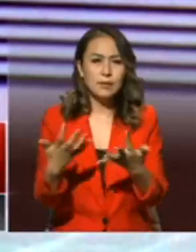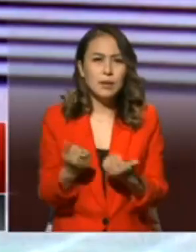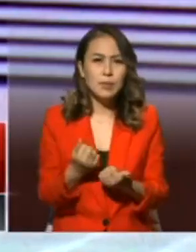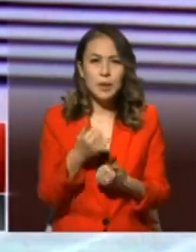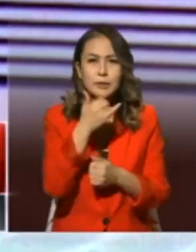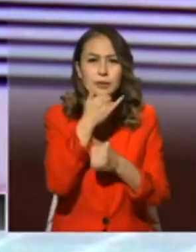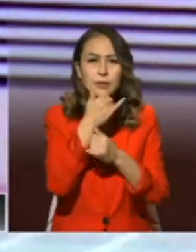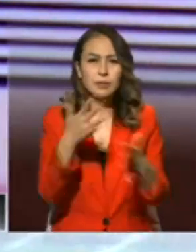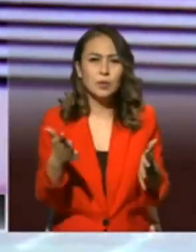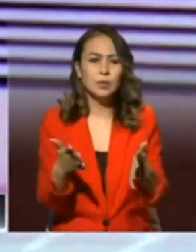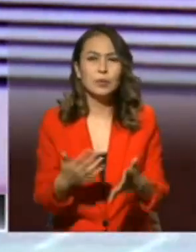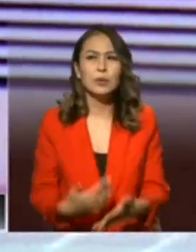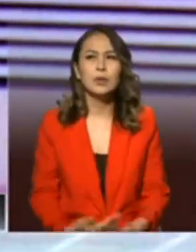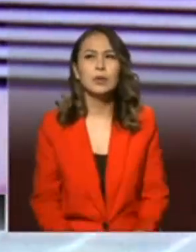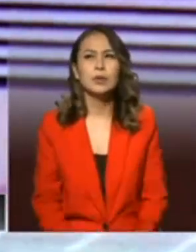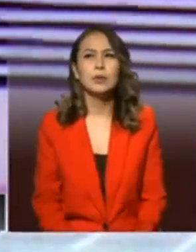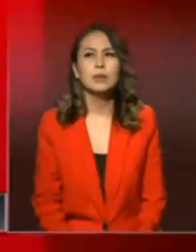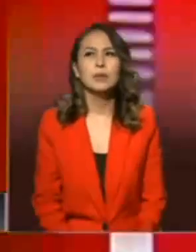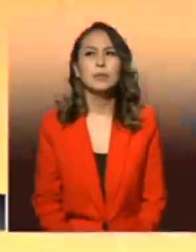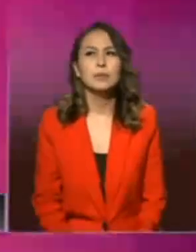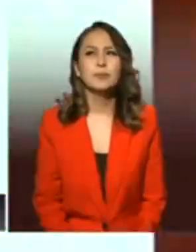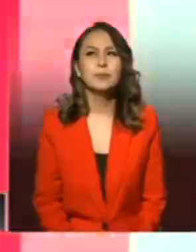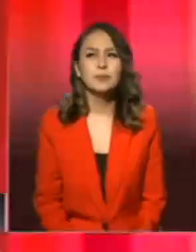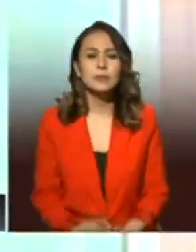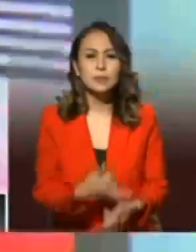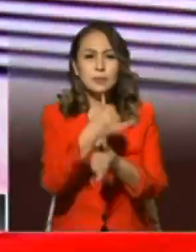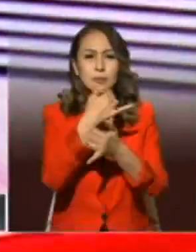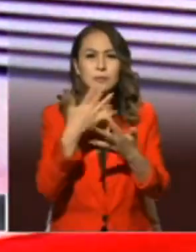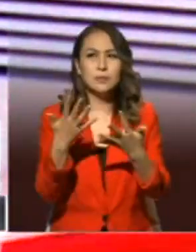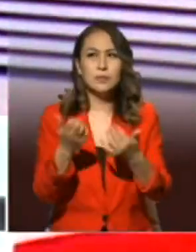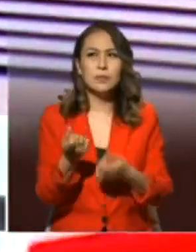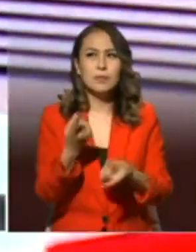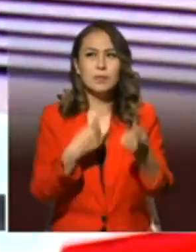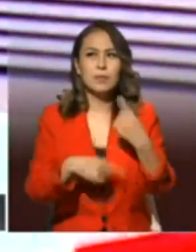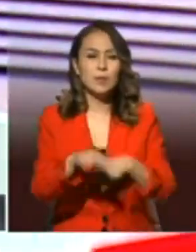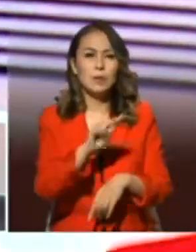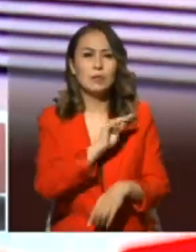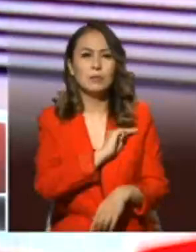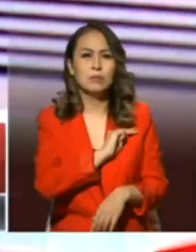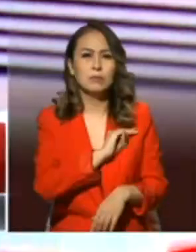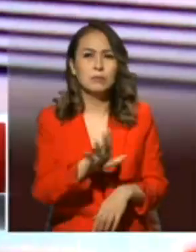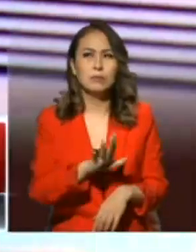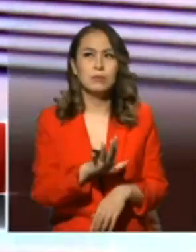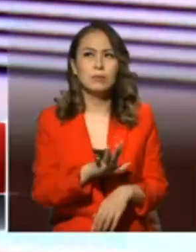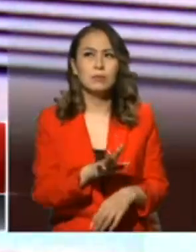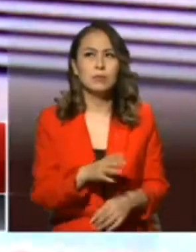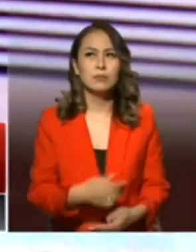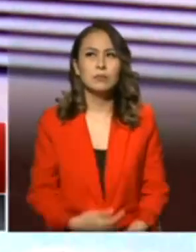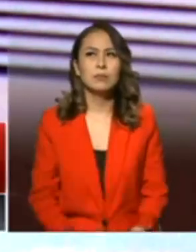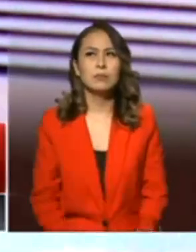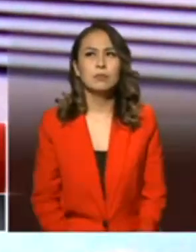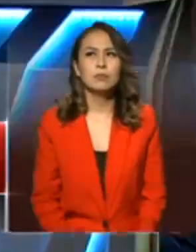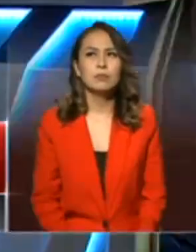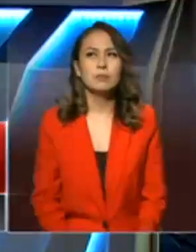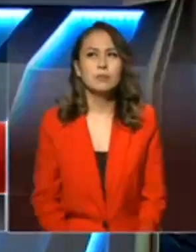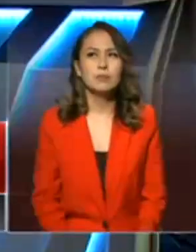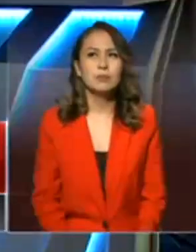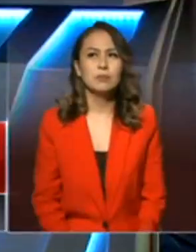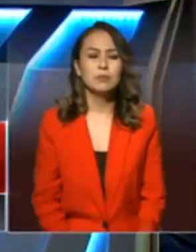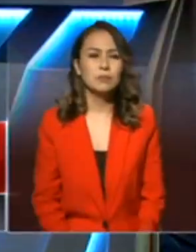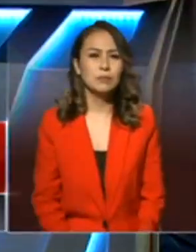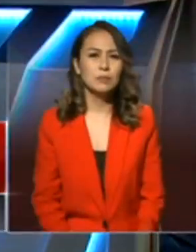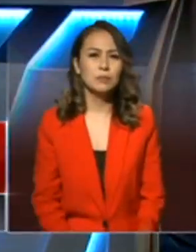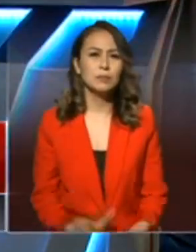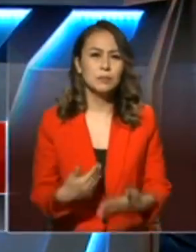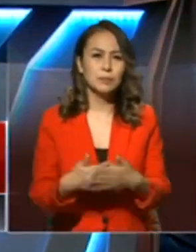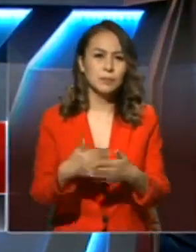қабылдамайды. Органды қабылдамауға. Сол орган қабылдамағаннан кейін ол бүйрек қайтадан жұмыс істемей қалады салған бүйрек. Қайтадан ол диализге барады. Ол